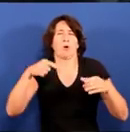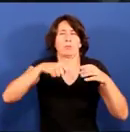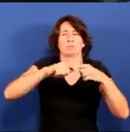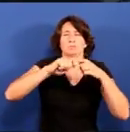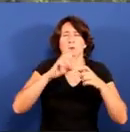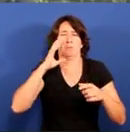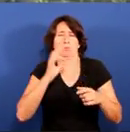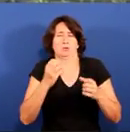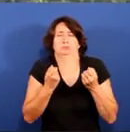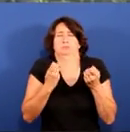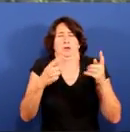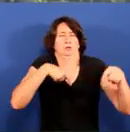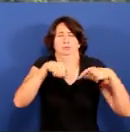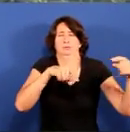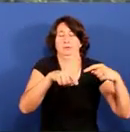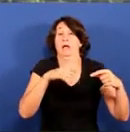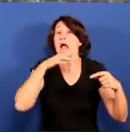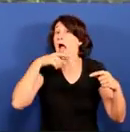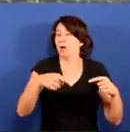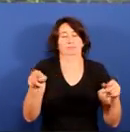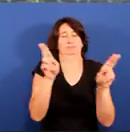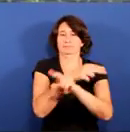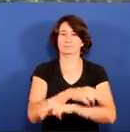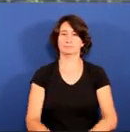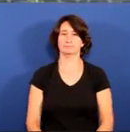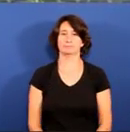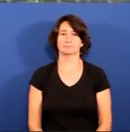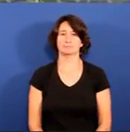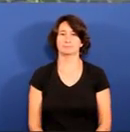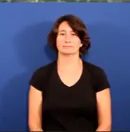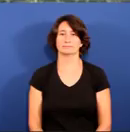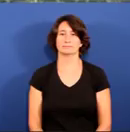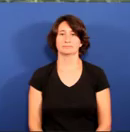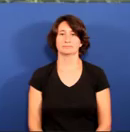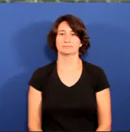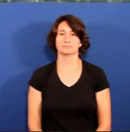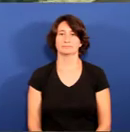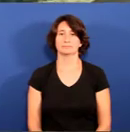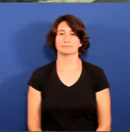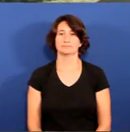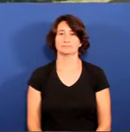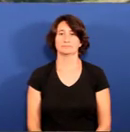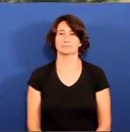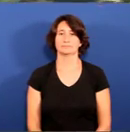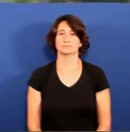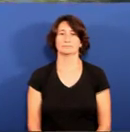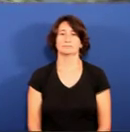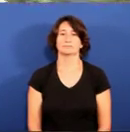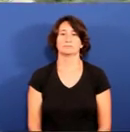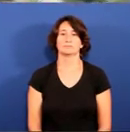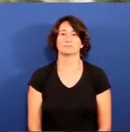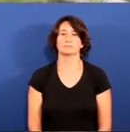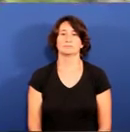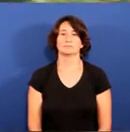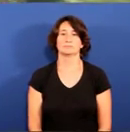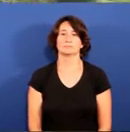da, arinen eta seguruen Bizkaian sartu edo irtetea nahi dutenek erabiltzen dute. Eta ondorioz, AP8 ibilbide laburreko